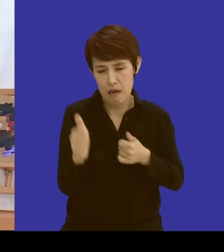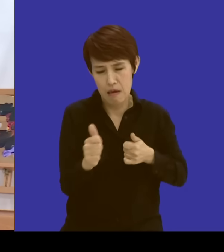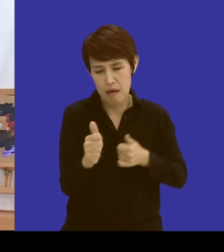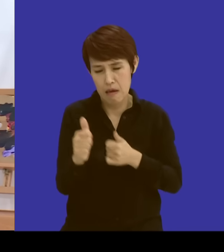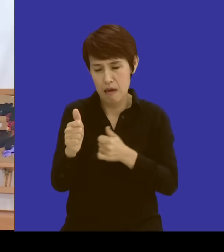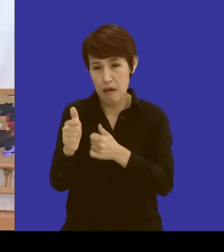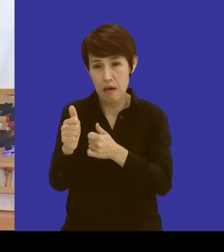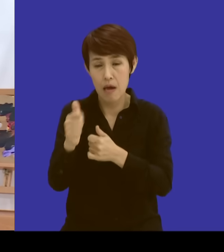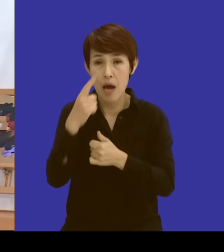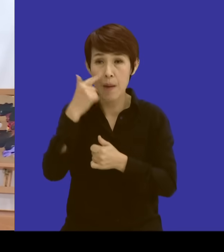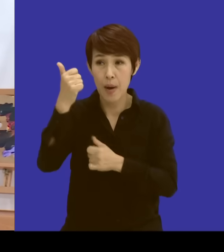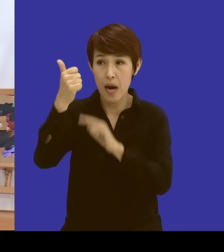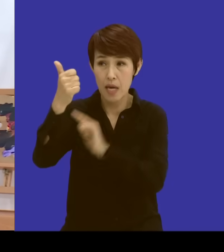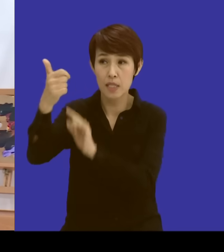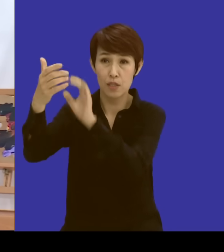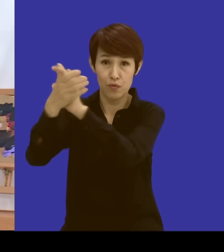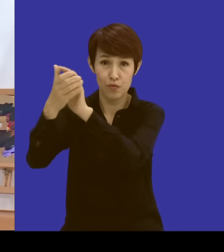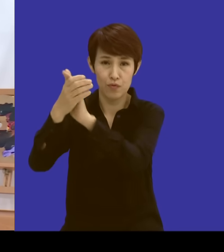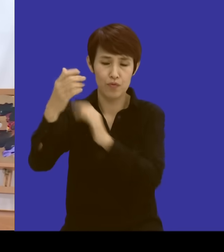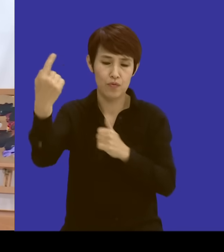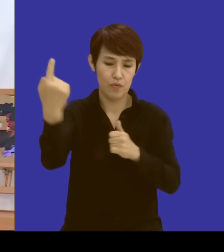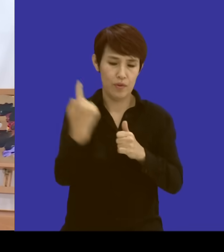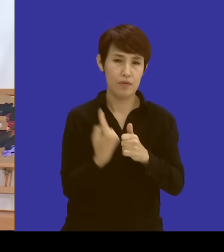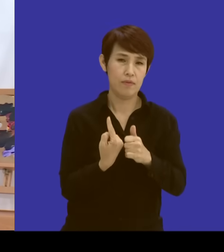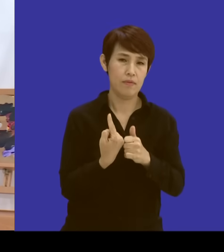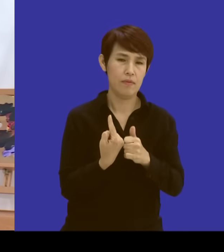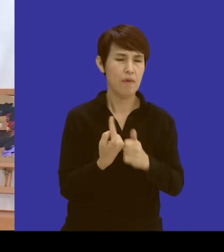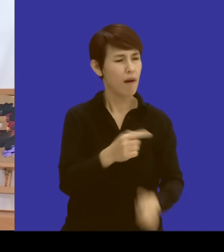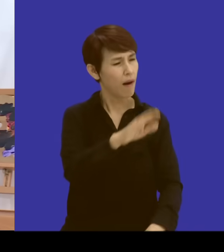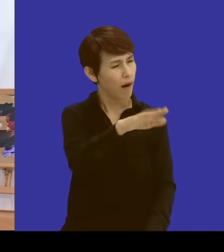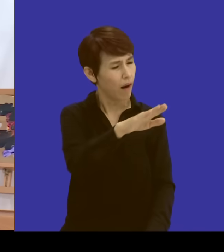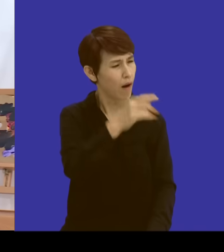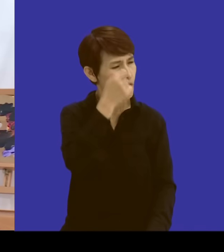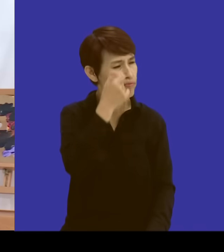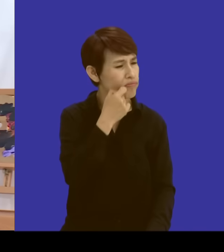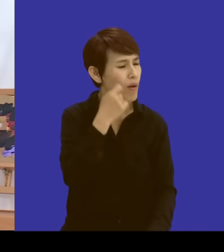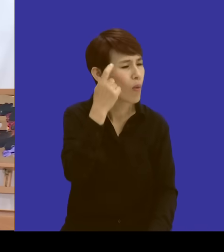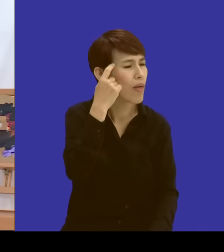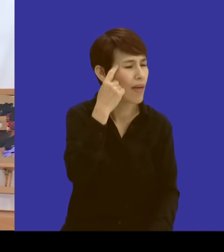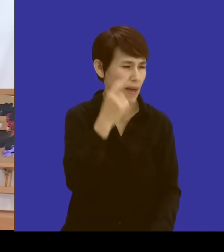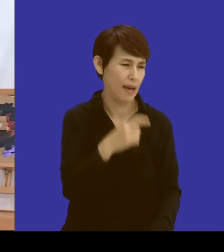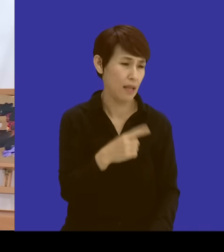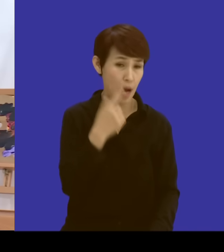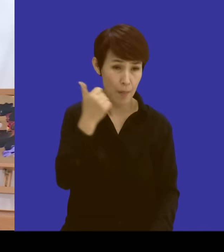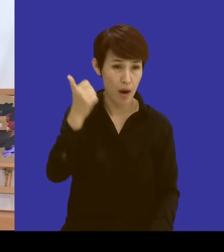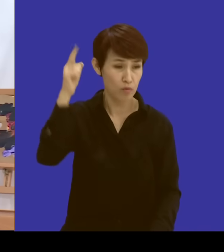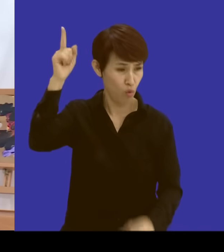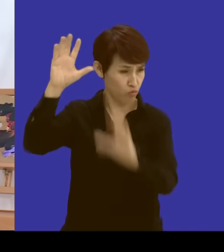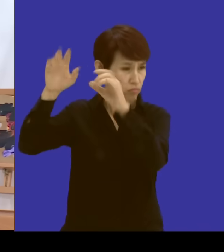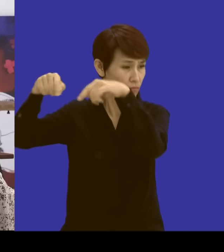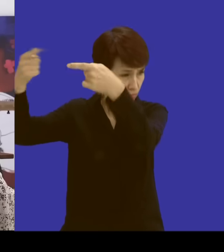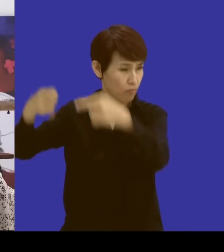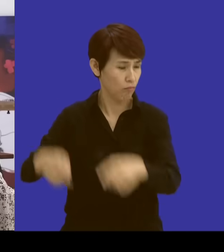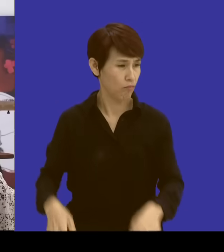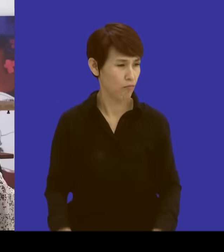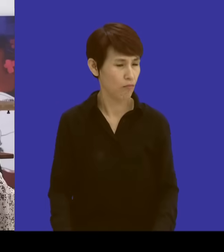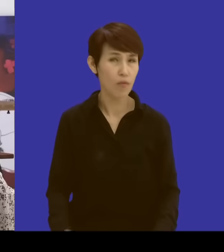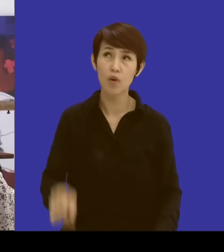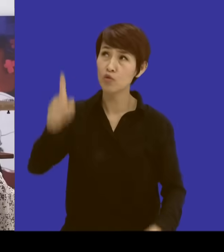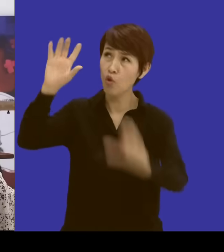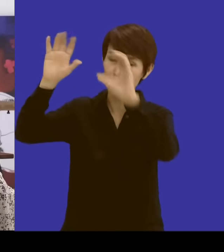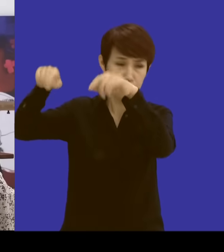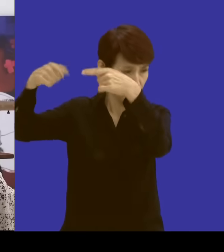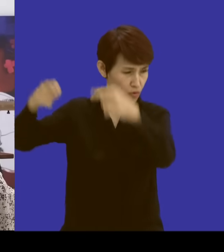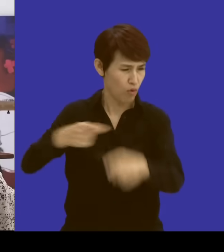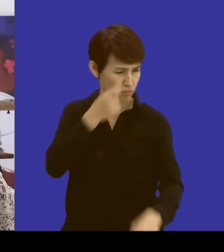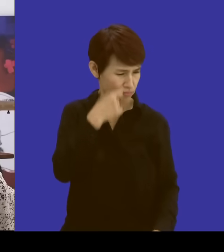옆으로 오셨어요. 그래서 이제 저한테 야, 너 왜 우냐? 너희 아버지 좋은 곳에 가셨다. 천국에 가셨는데